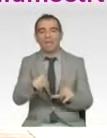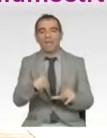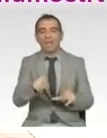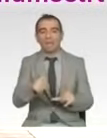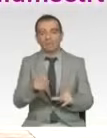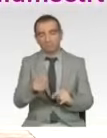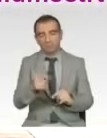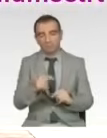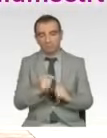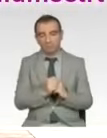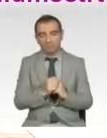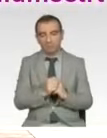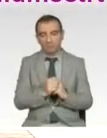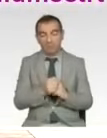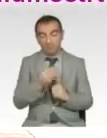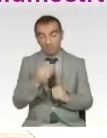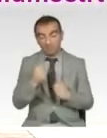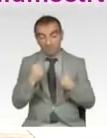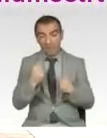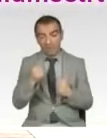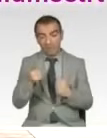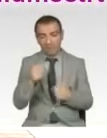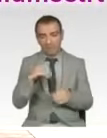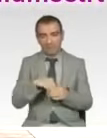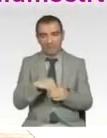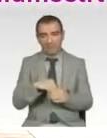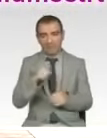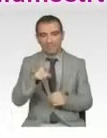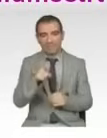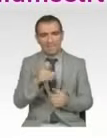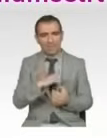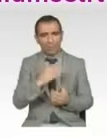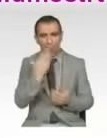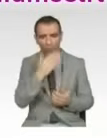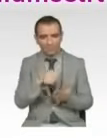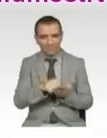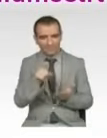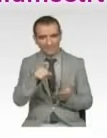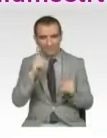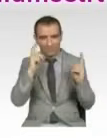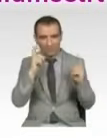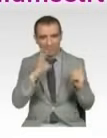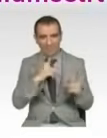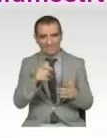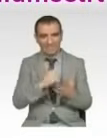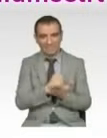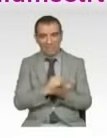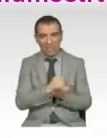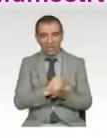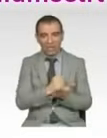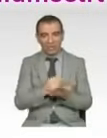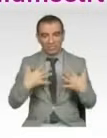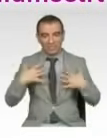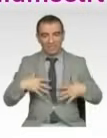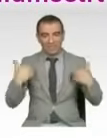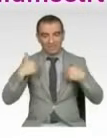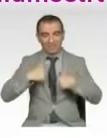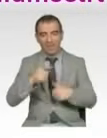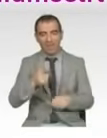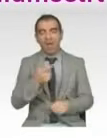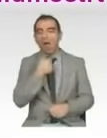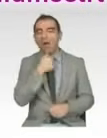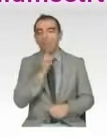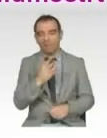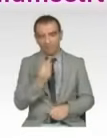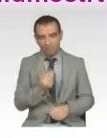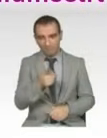sosyal projelendirme şeyleri, derslerini veriyor. Şu an arkada senin mezuniyet şeyin galiba. Evet, yeşil giyen abim olur.